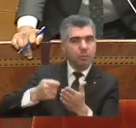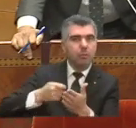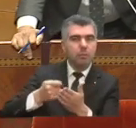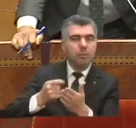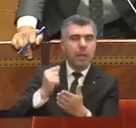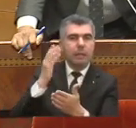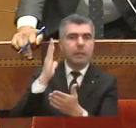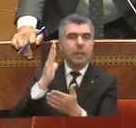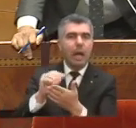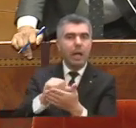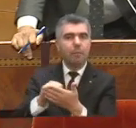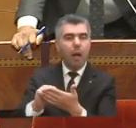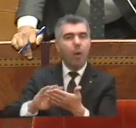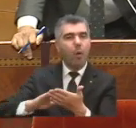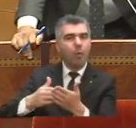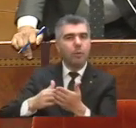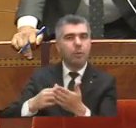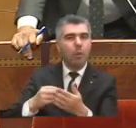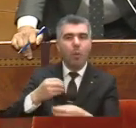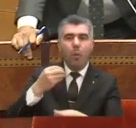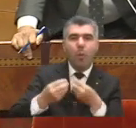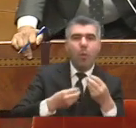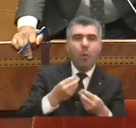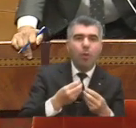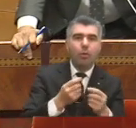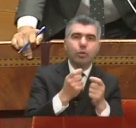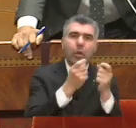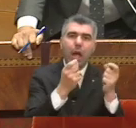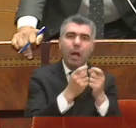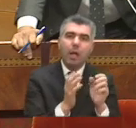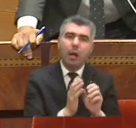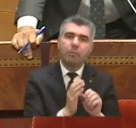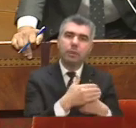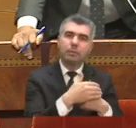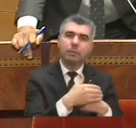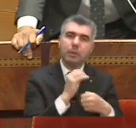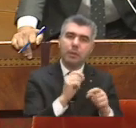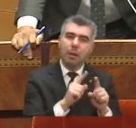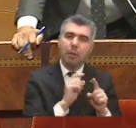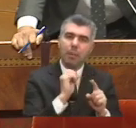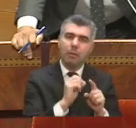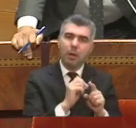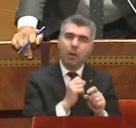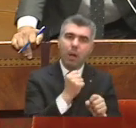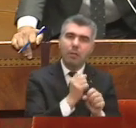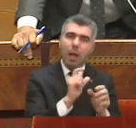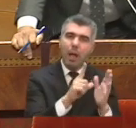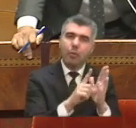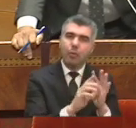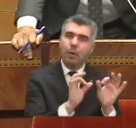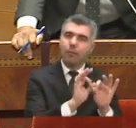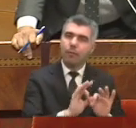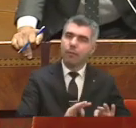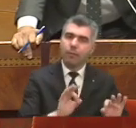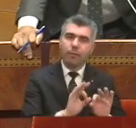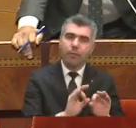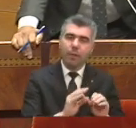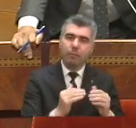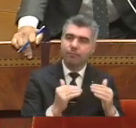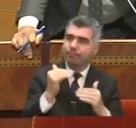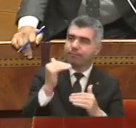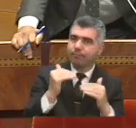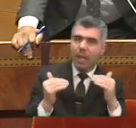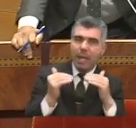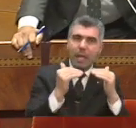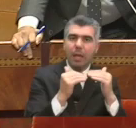القانونية، وأخرى تشتغل في الخفاء وفي القطاع الغير المنظم، مما يتسبب في تنافس غير